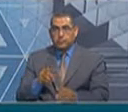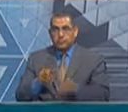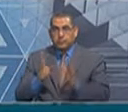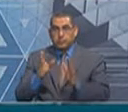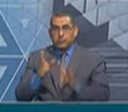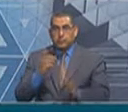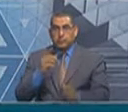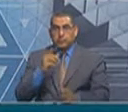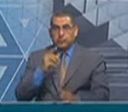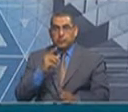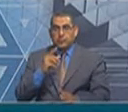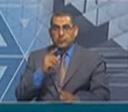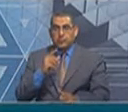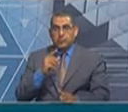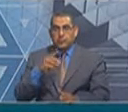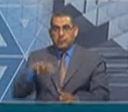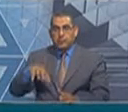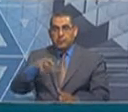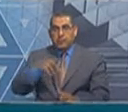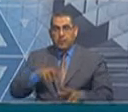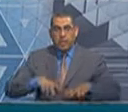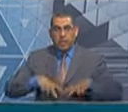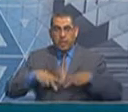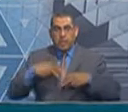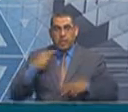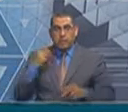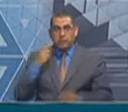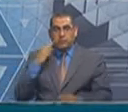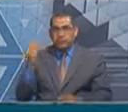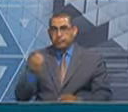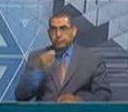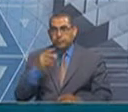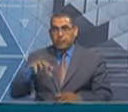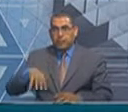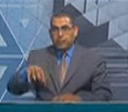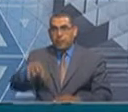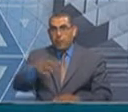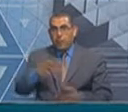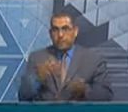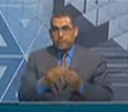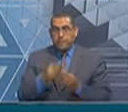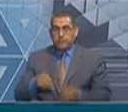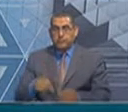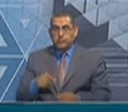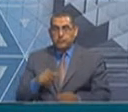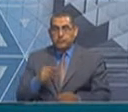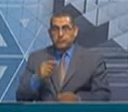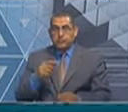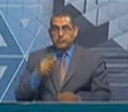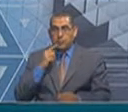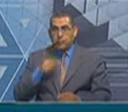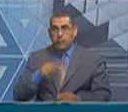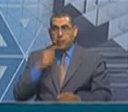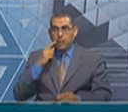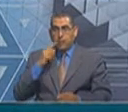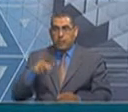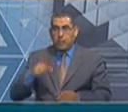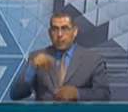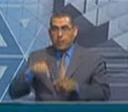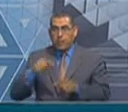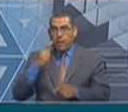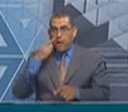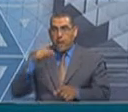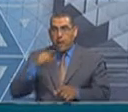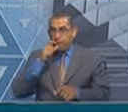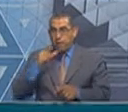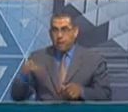وبعض الأماكن الترفيهية الأخرى بجوار منطقة أو بجوار سور عين أو سور مجرى العيون